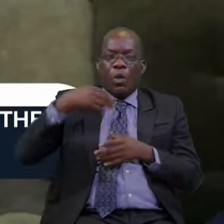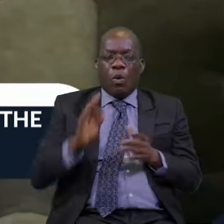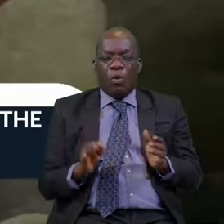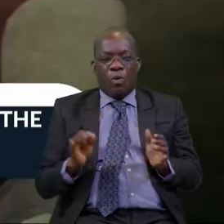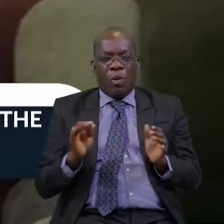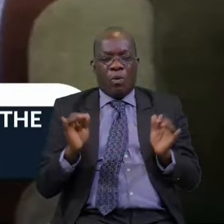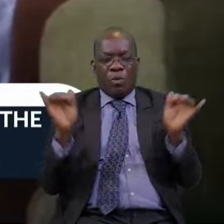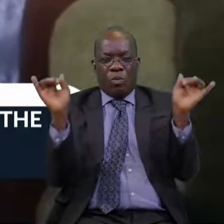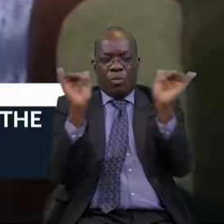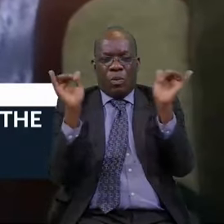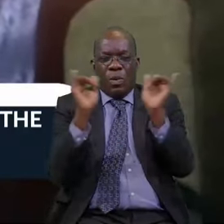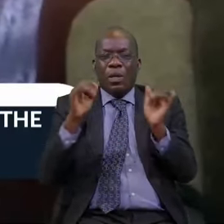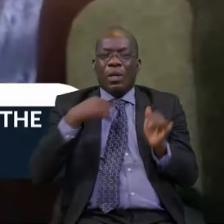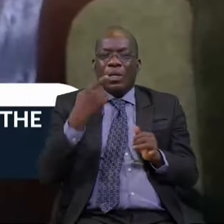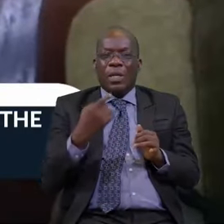uns aux autres,